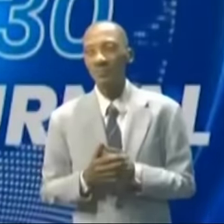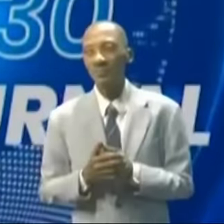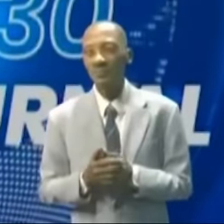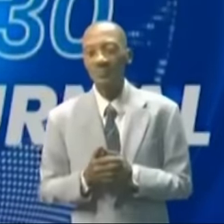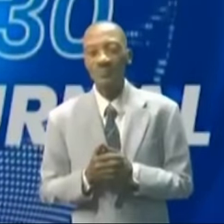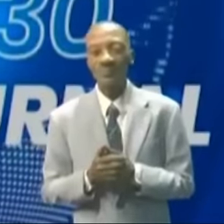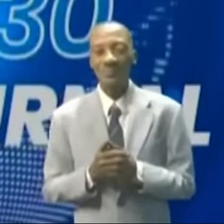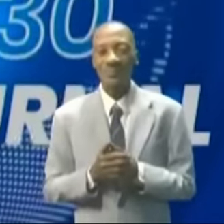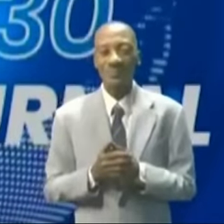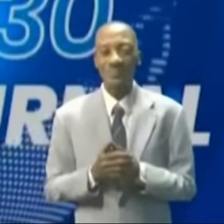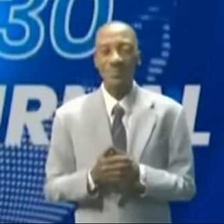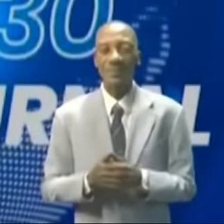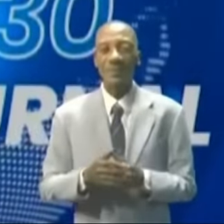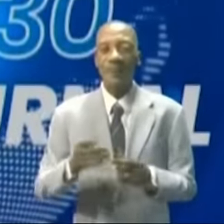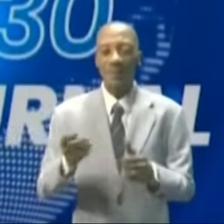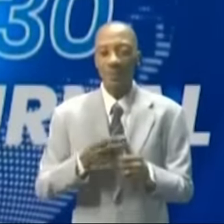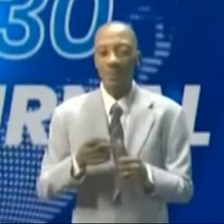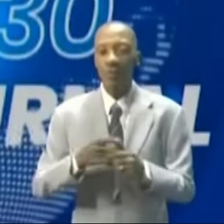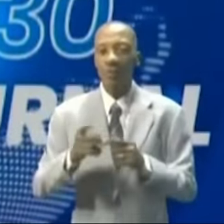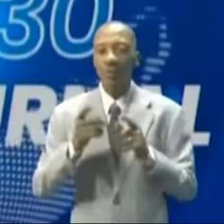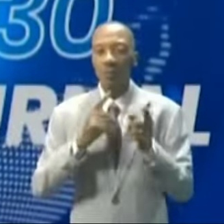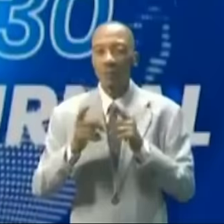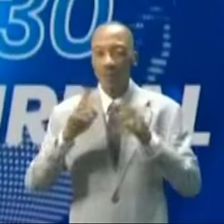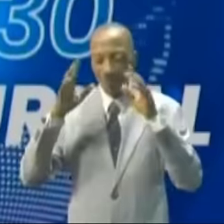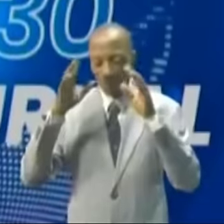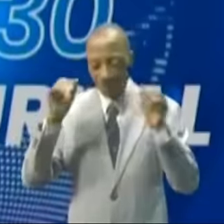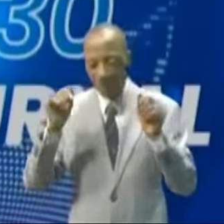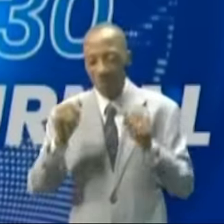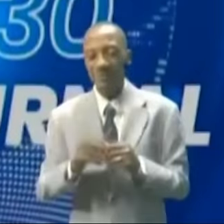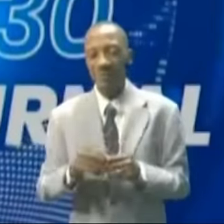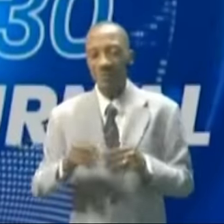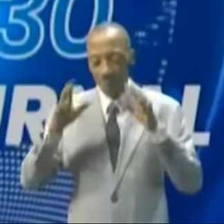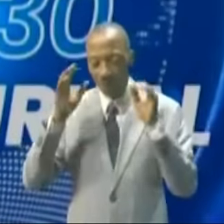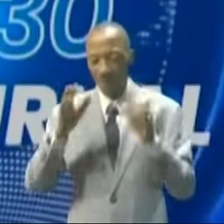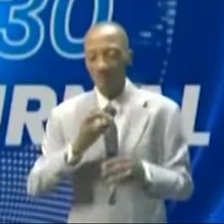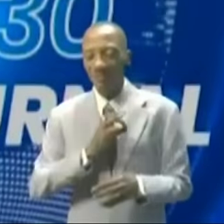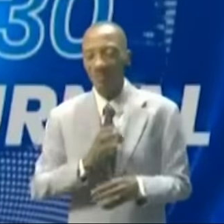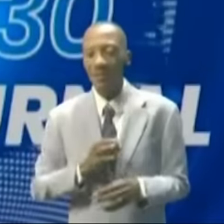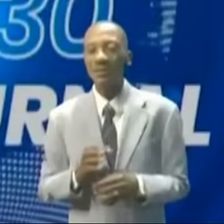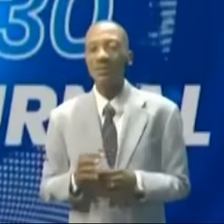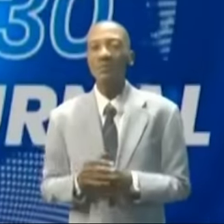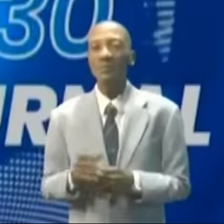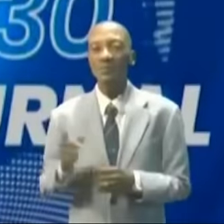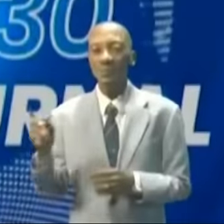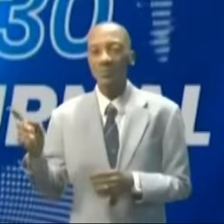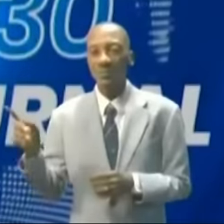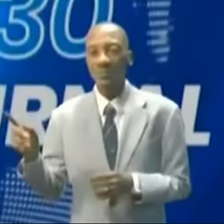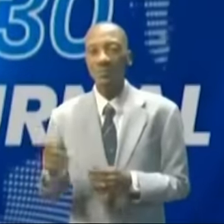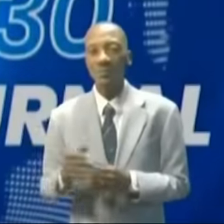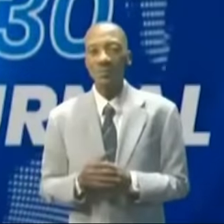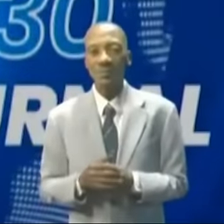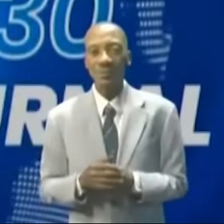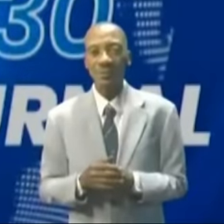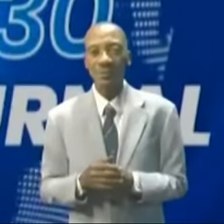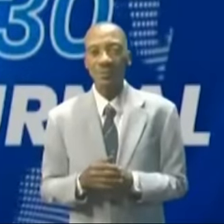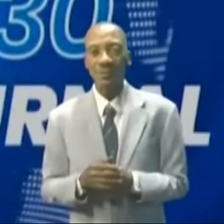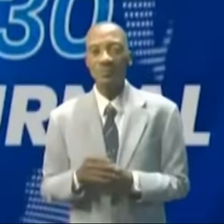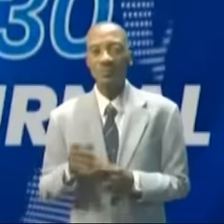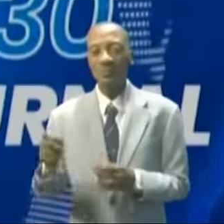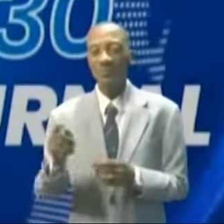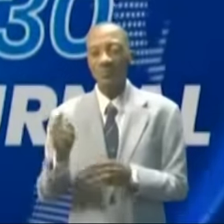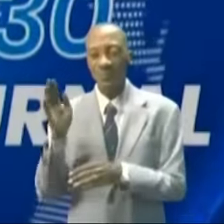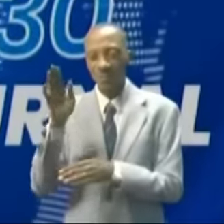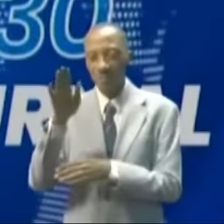présidence de la République où le chef de l'État, Félix-Antoine Tshisekedi Tshilombo, a reçu hier. En début de